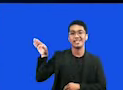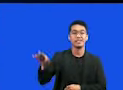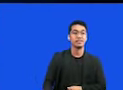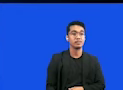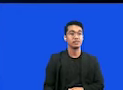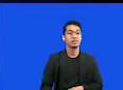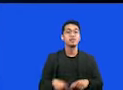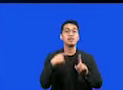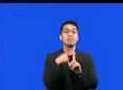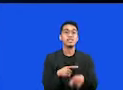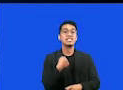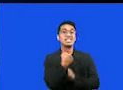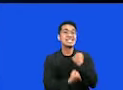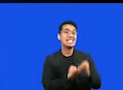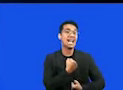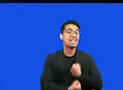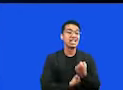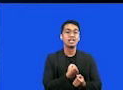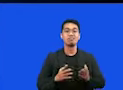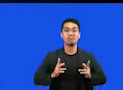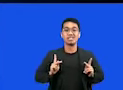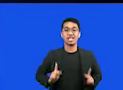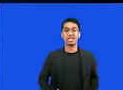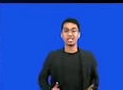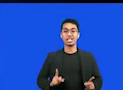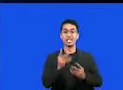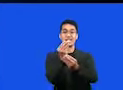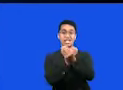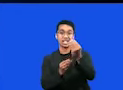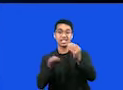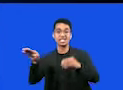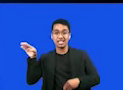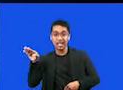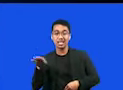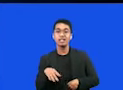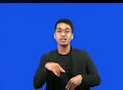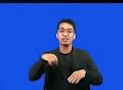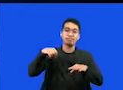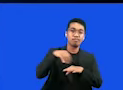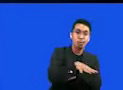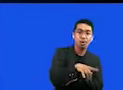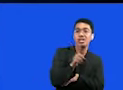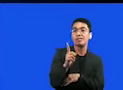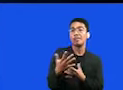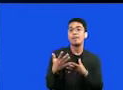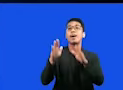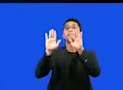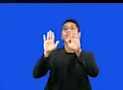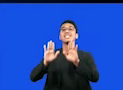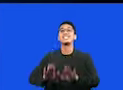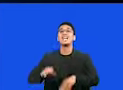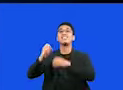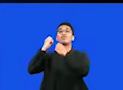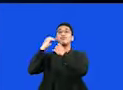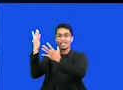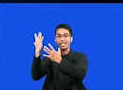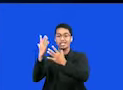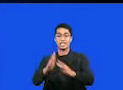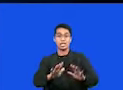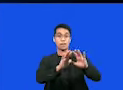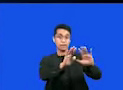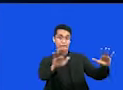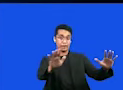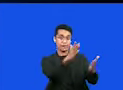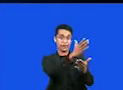generasi Z cenderung terbentuk akibat pengaruh media informasi sebagian dari mereka itu telah